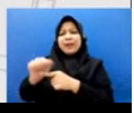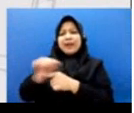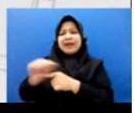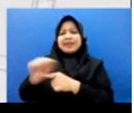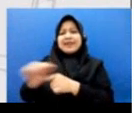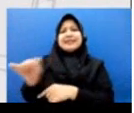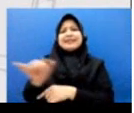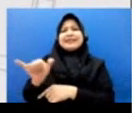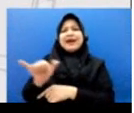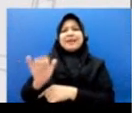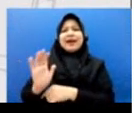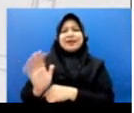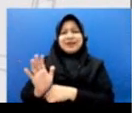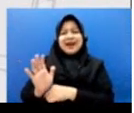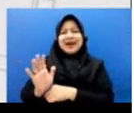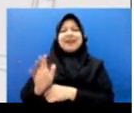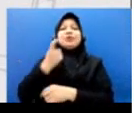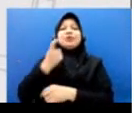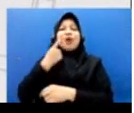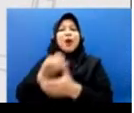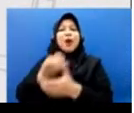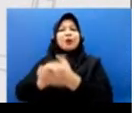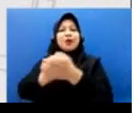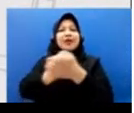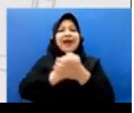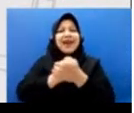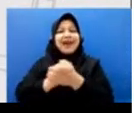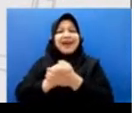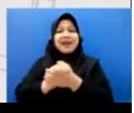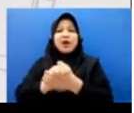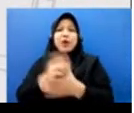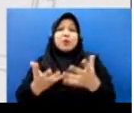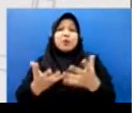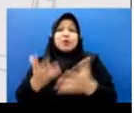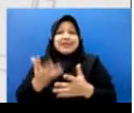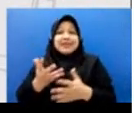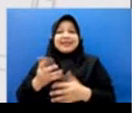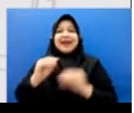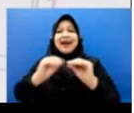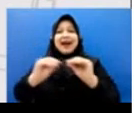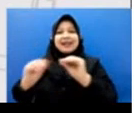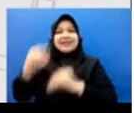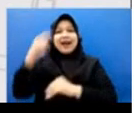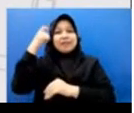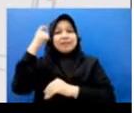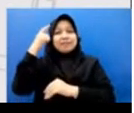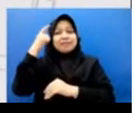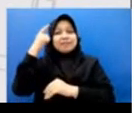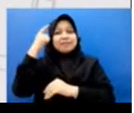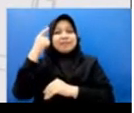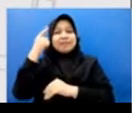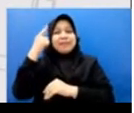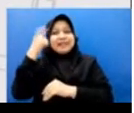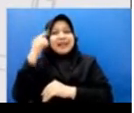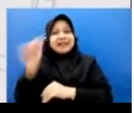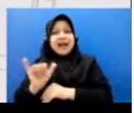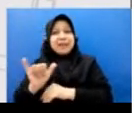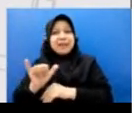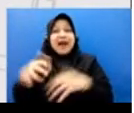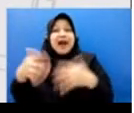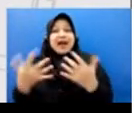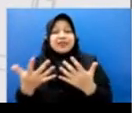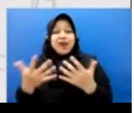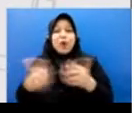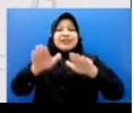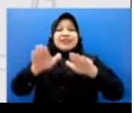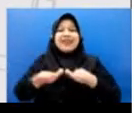kenalan berdasarkan Bapak dan Ibu mengajar mata pelajaran yang sama. Mungkin karena tinggal di lokasi yang berdekatan, atau mungkin karena punya minat